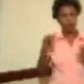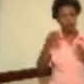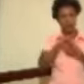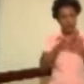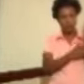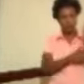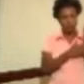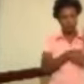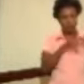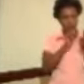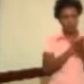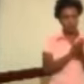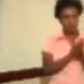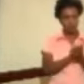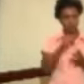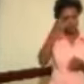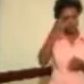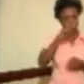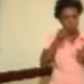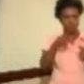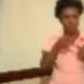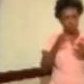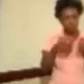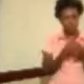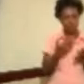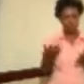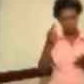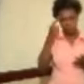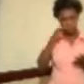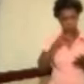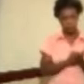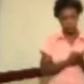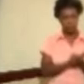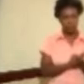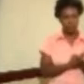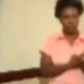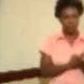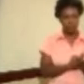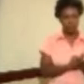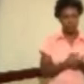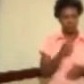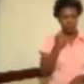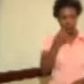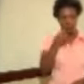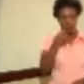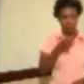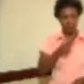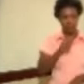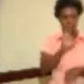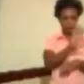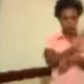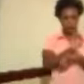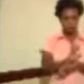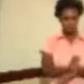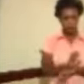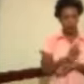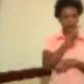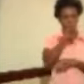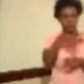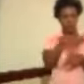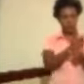bel aéroport, port, installations sportives, culturelles, tout ça. Qui engagement nous capable prend